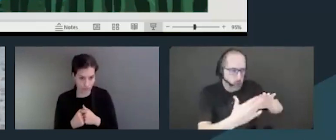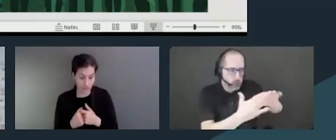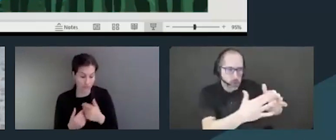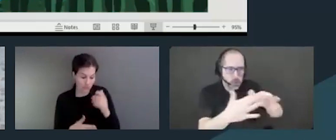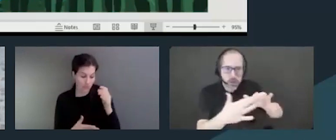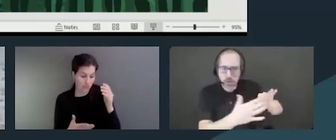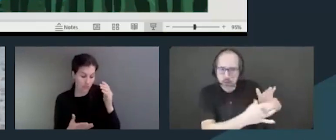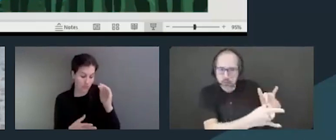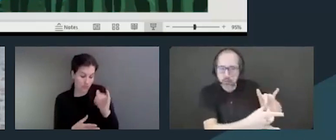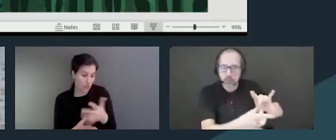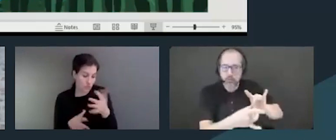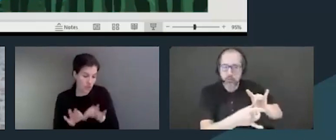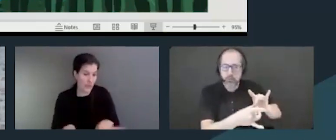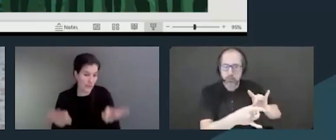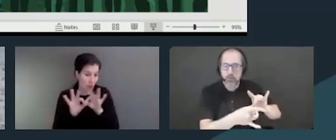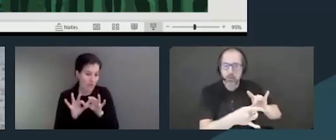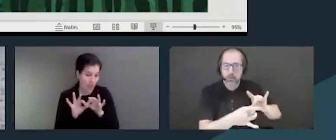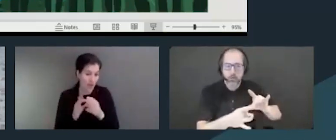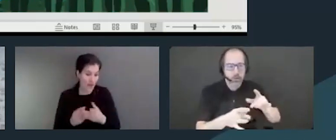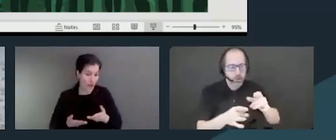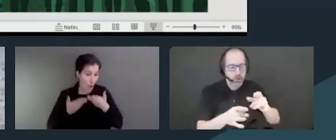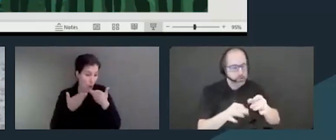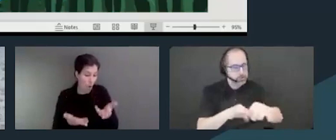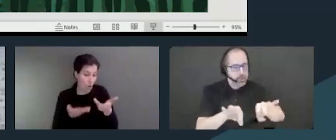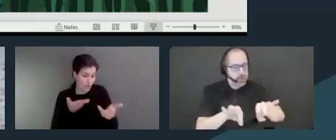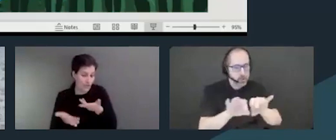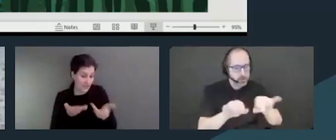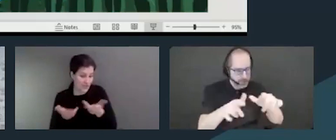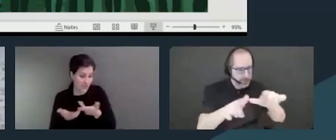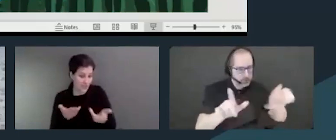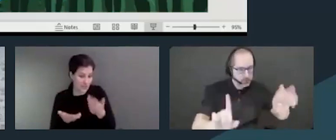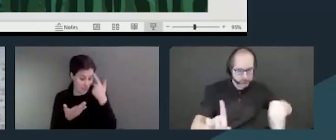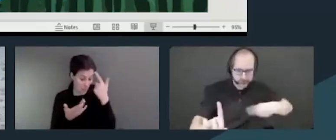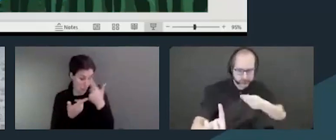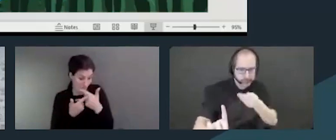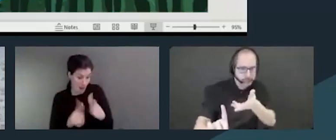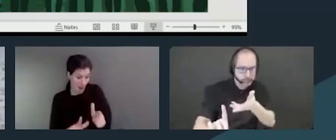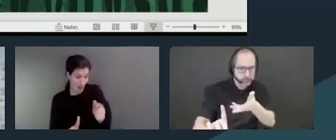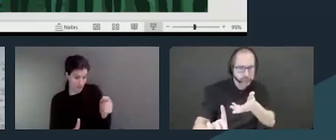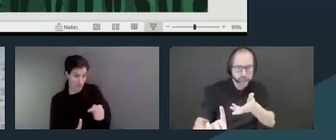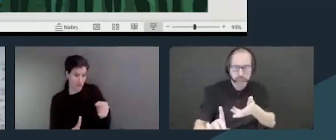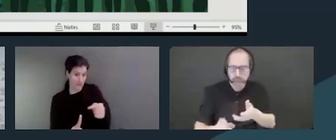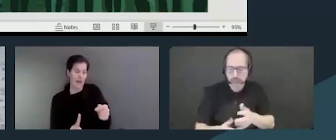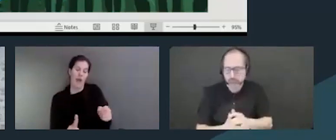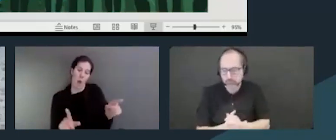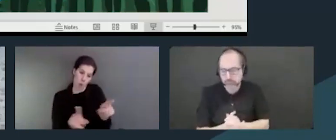quelle est voilà les répercussions des aptitudes linguistiques.